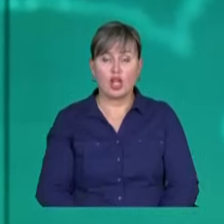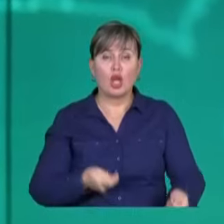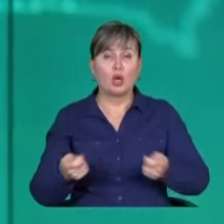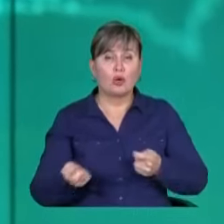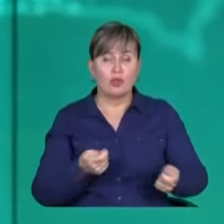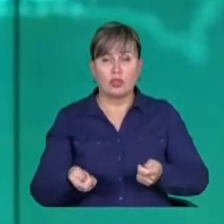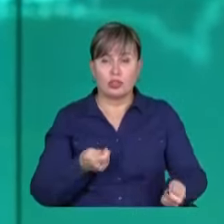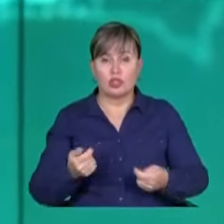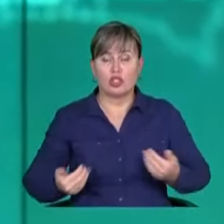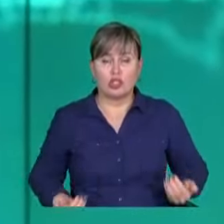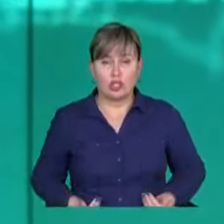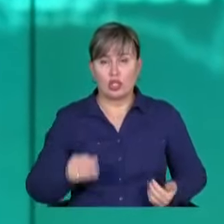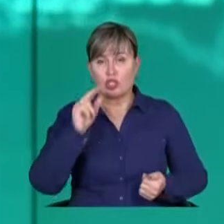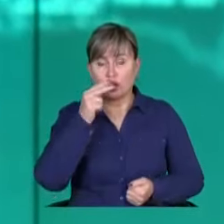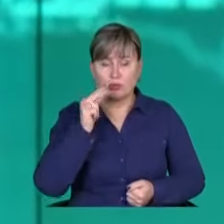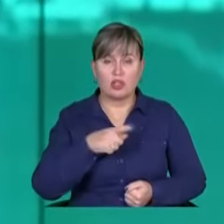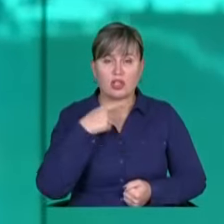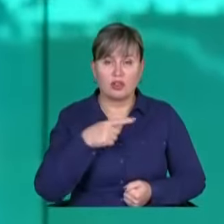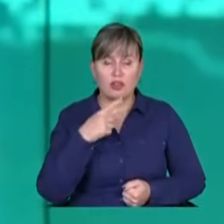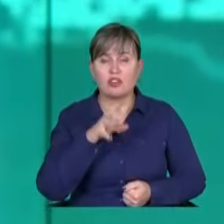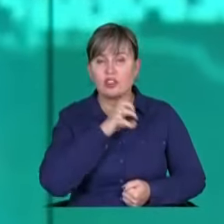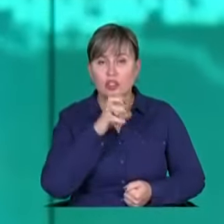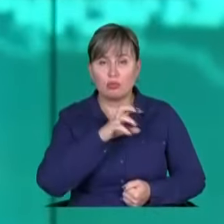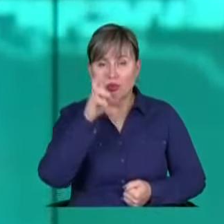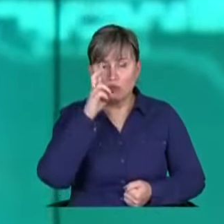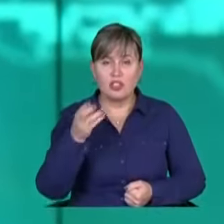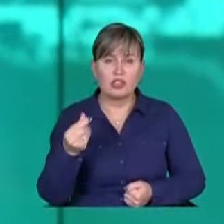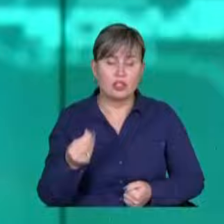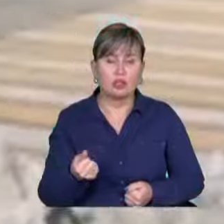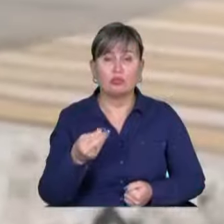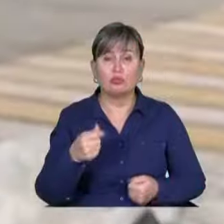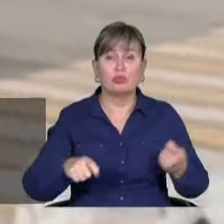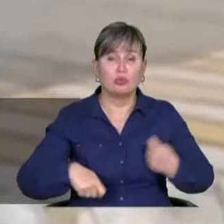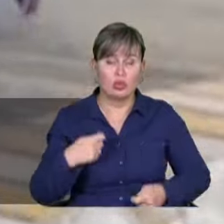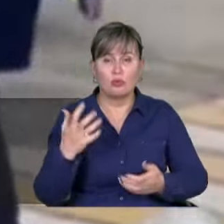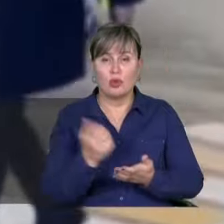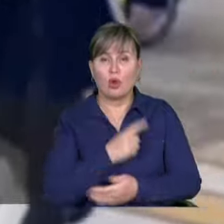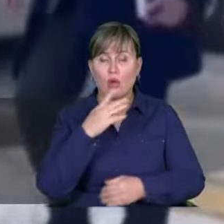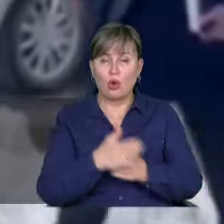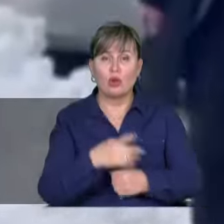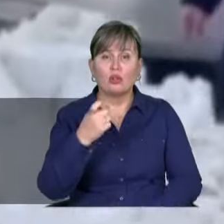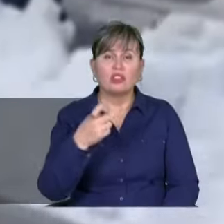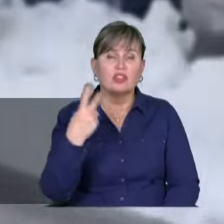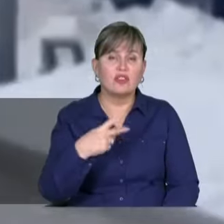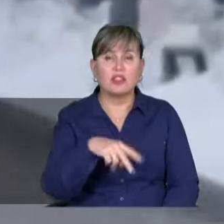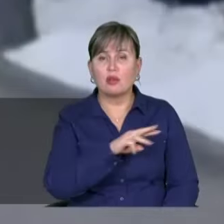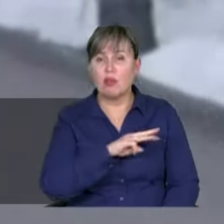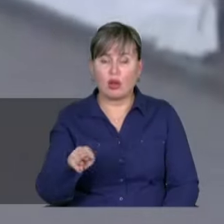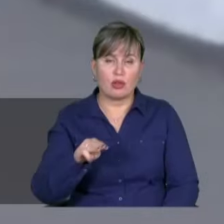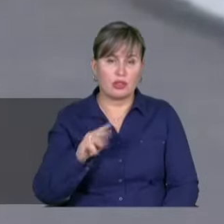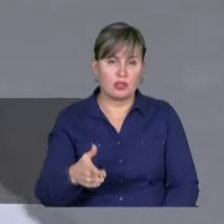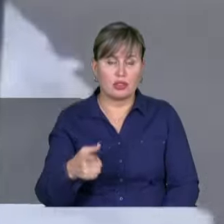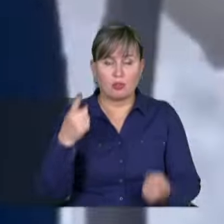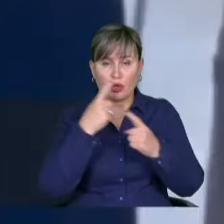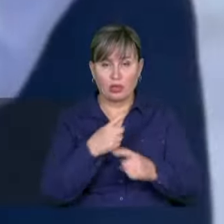Руководителя управления жилья Шымкента подозревают в хищении бюджетных средств. Сумма ущерба составила около 120 миллионов тенге. По